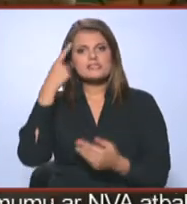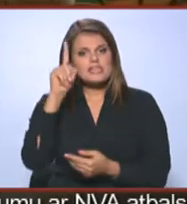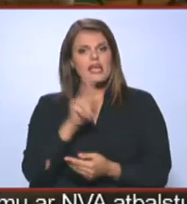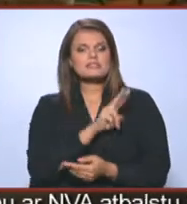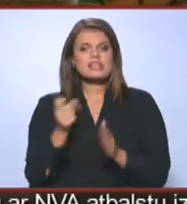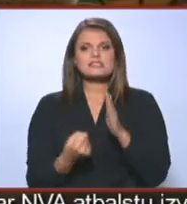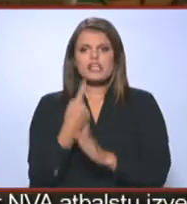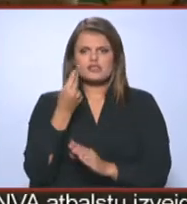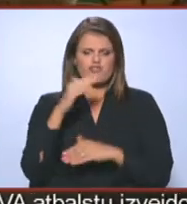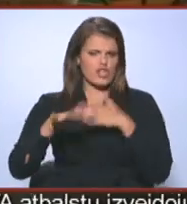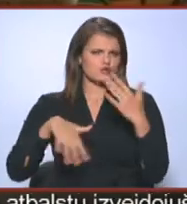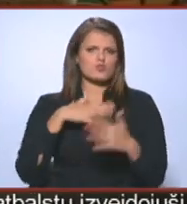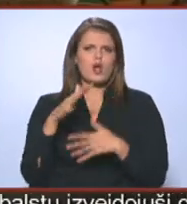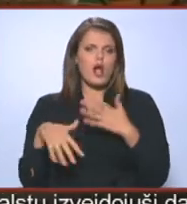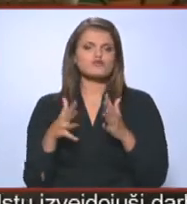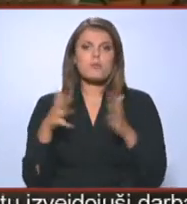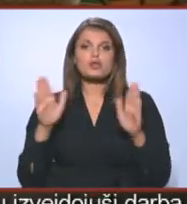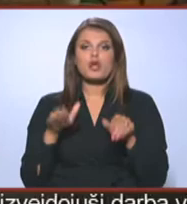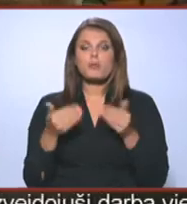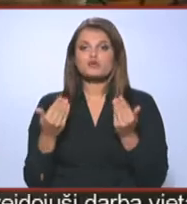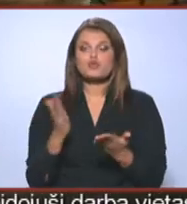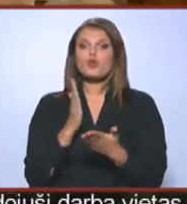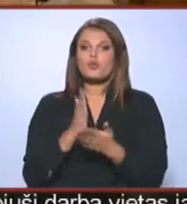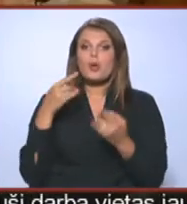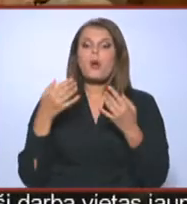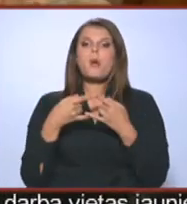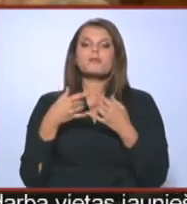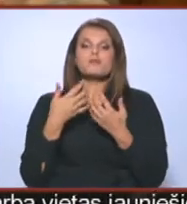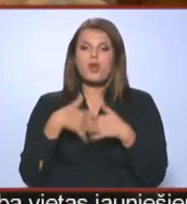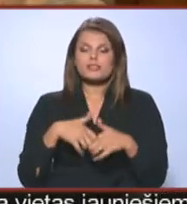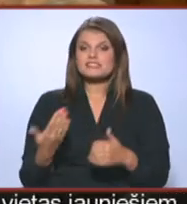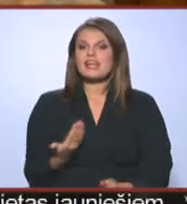radītu finanšu haosu. Plašāk par šodien notikušo politiskajā dzīvē